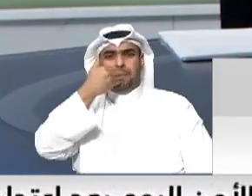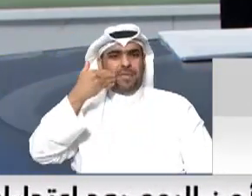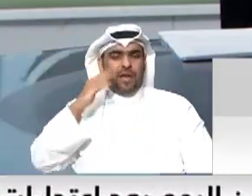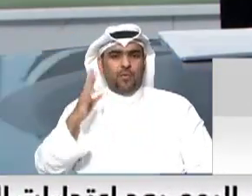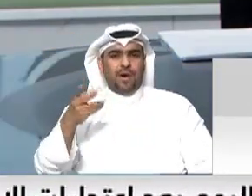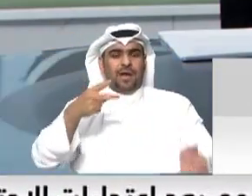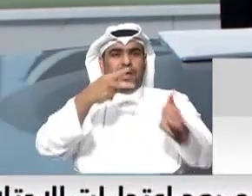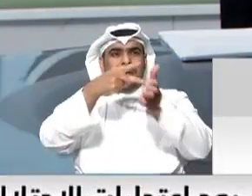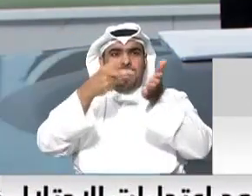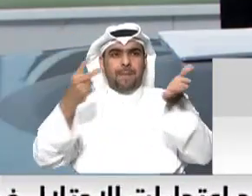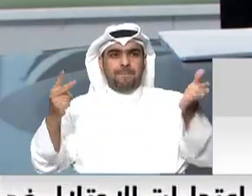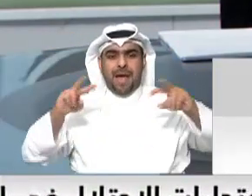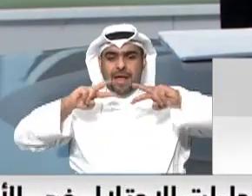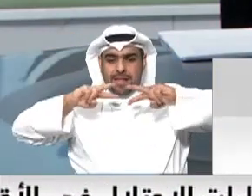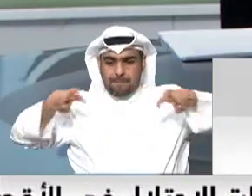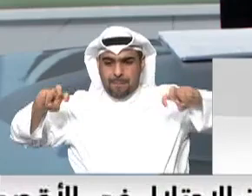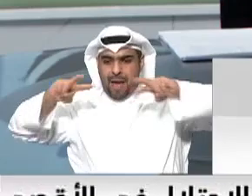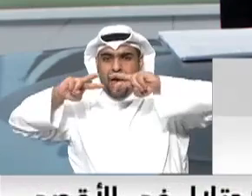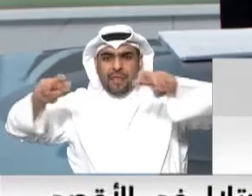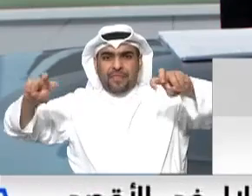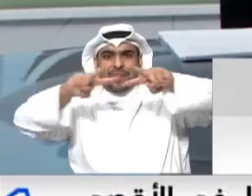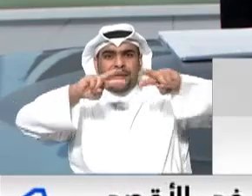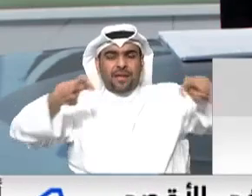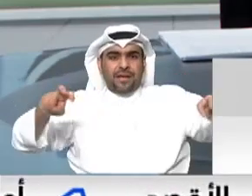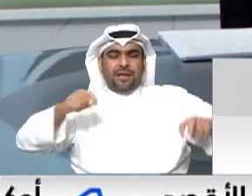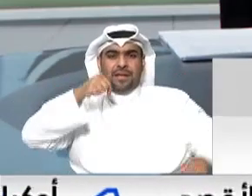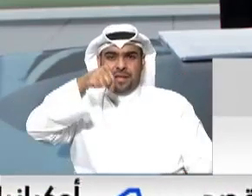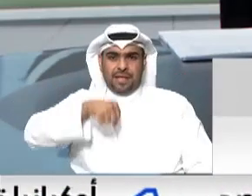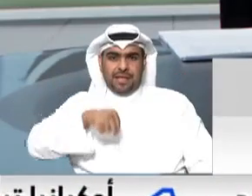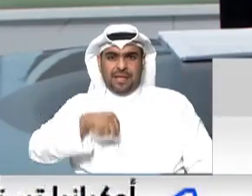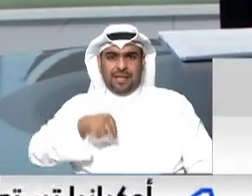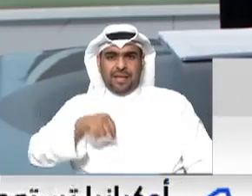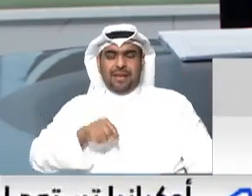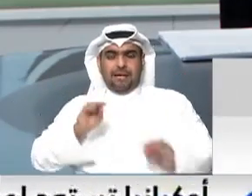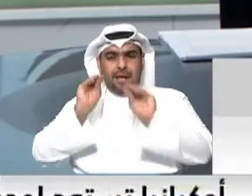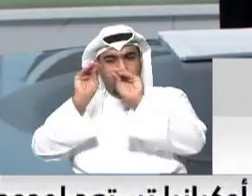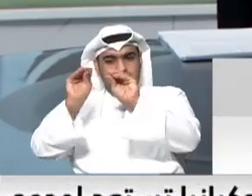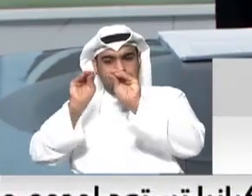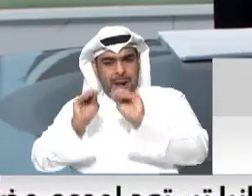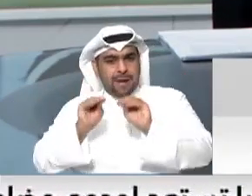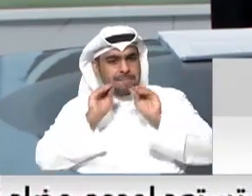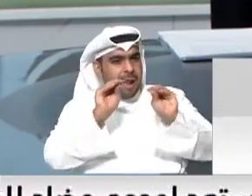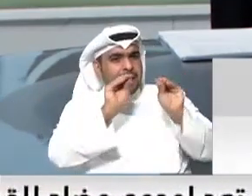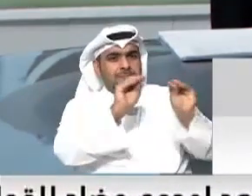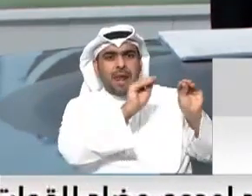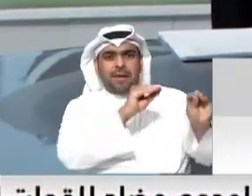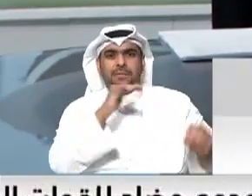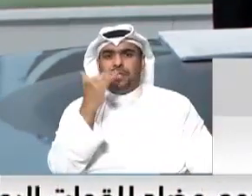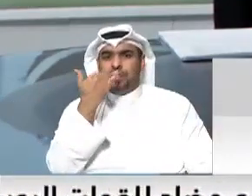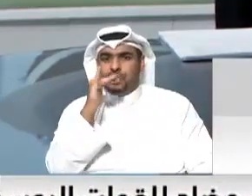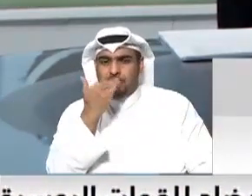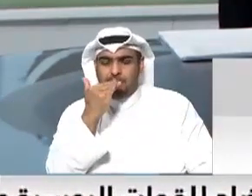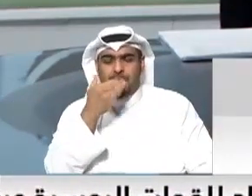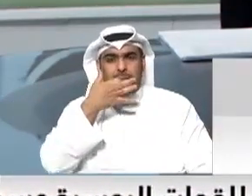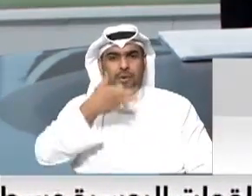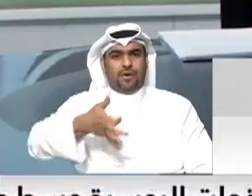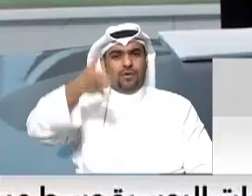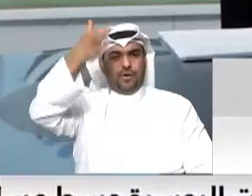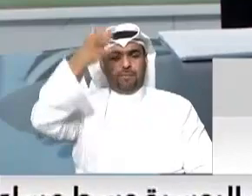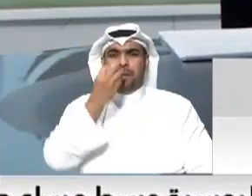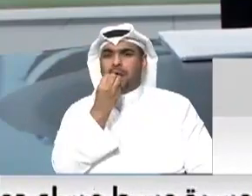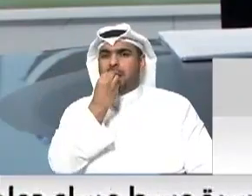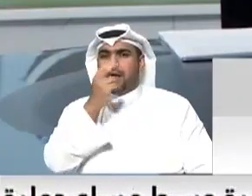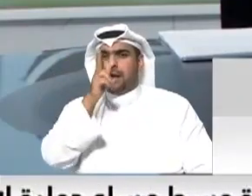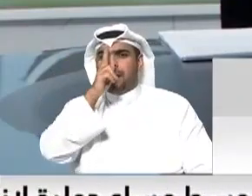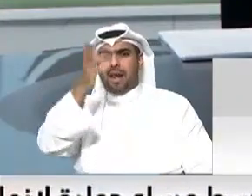الشعبيه والاكلات الكويتيه القديمه وغيرها من الفعاليات اضافتها السعاده على الكبار والصغار نعم مناسبه اجتماعيه